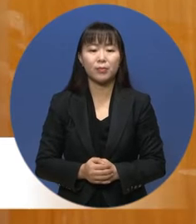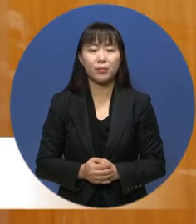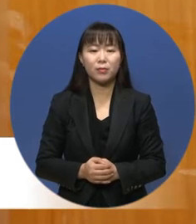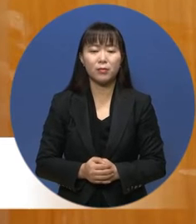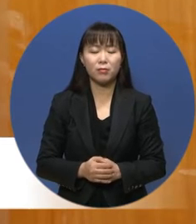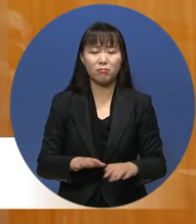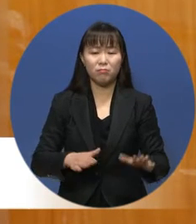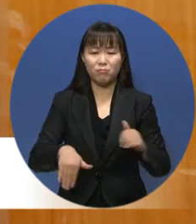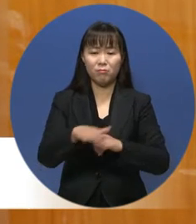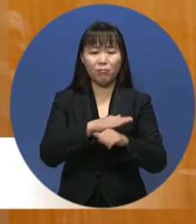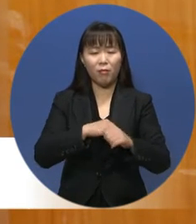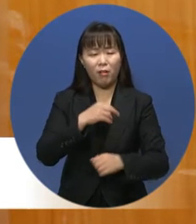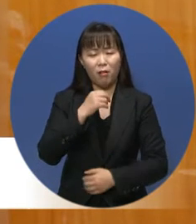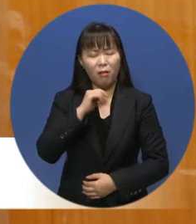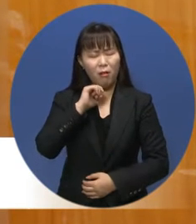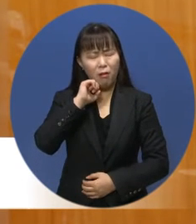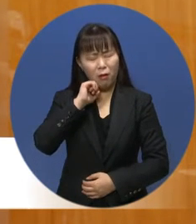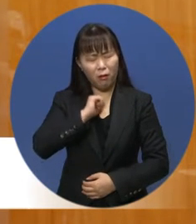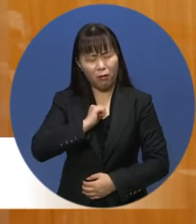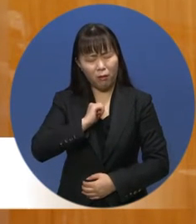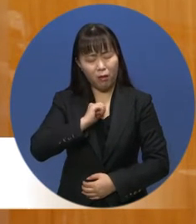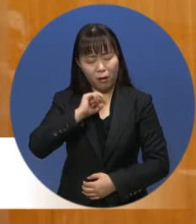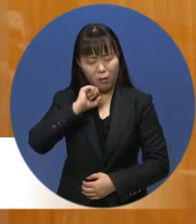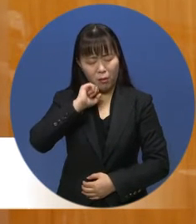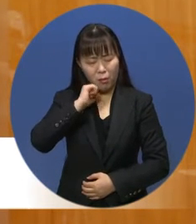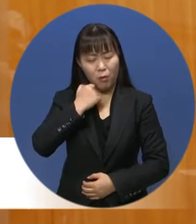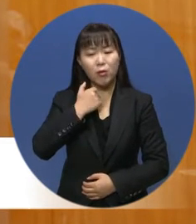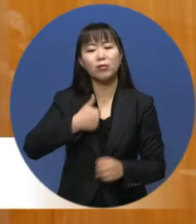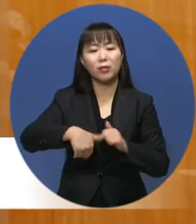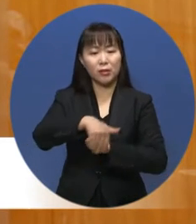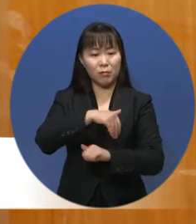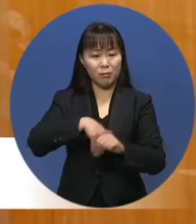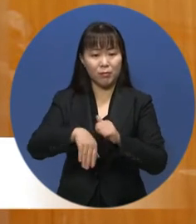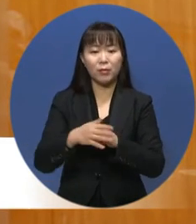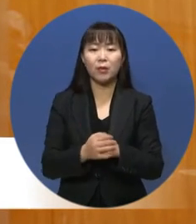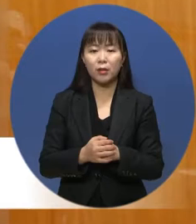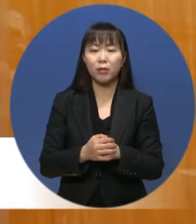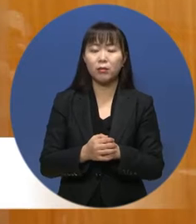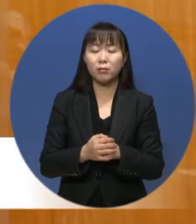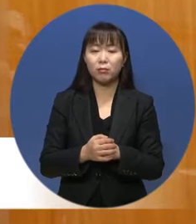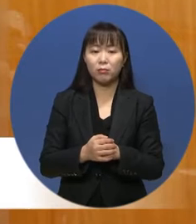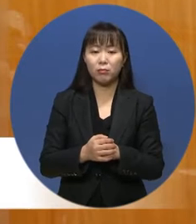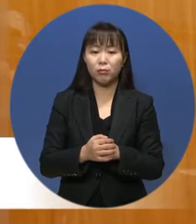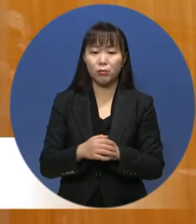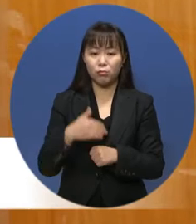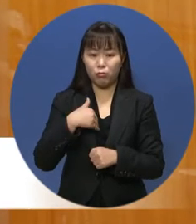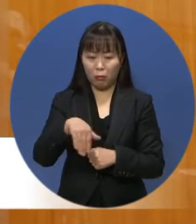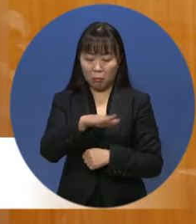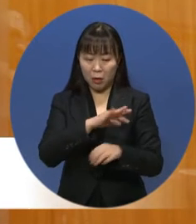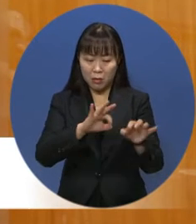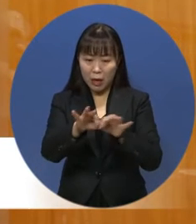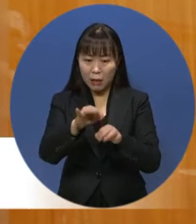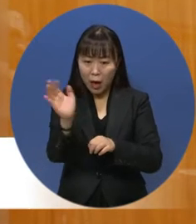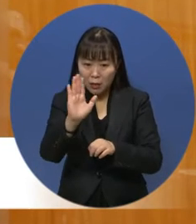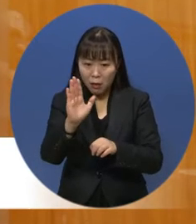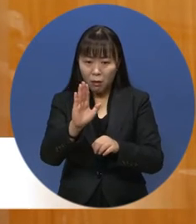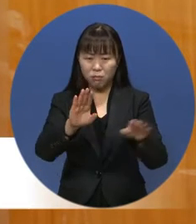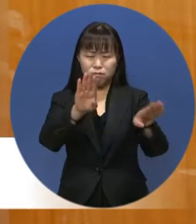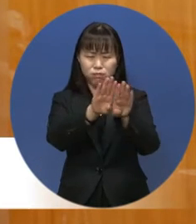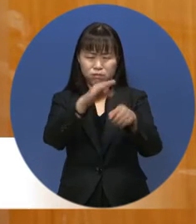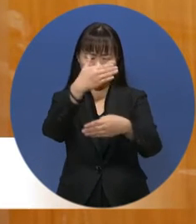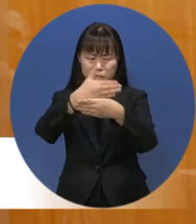굉장히 견디기 힘들 만큼의 그런 상황이 지금 벌어지고 있습니다. 예. 그때는 저희가 문을 안 열면